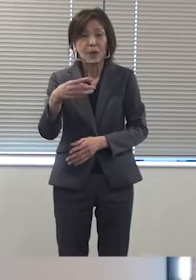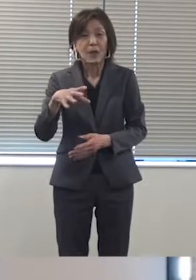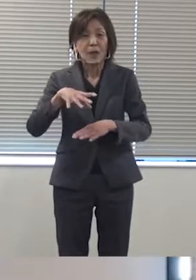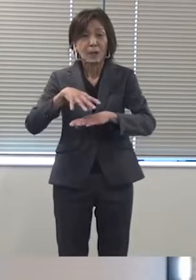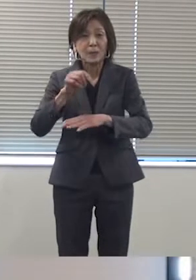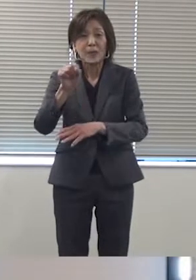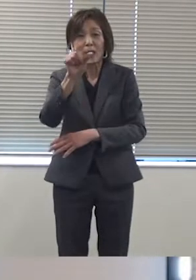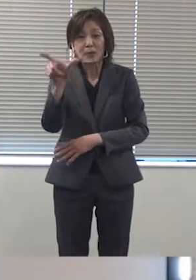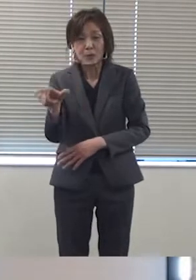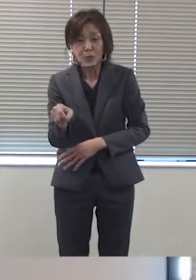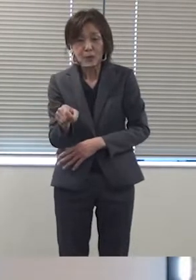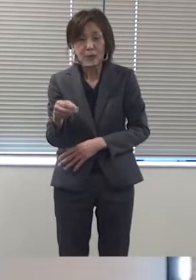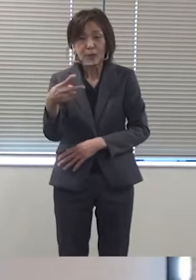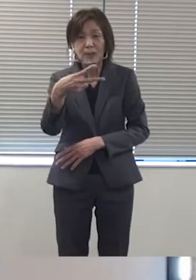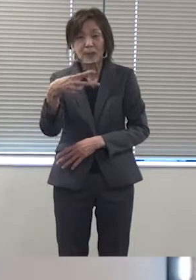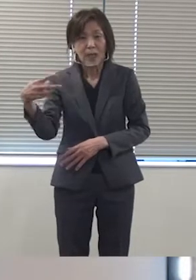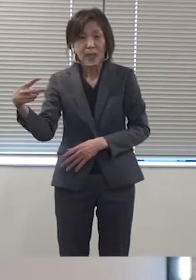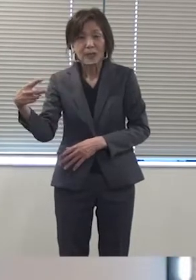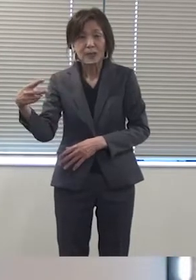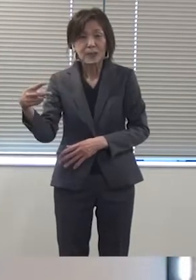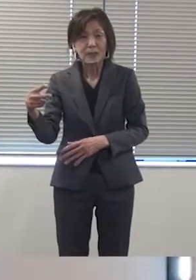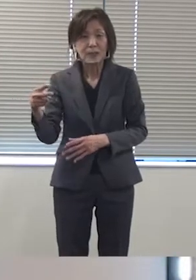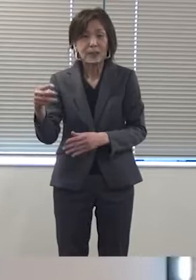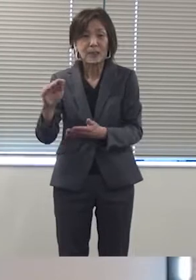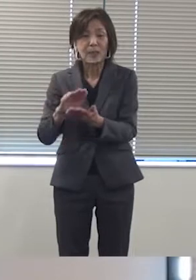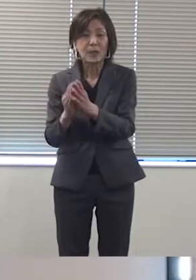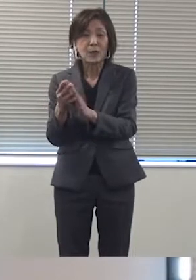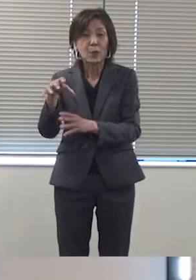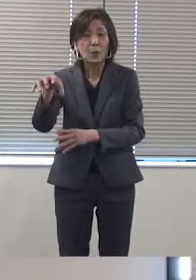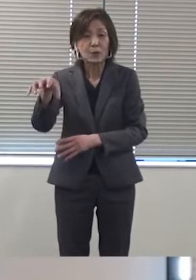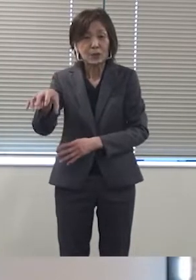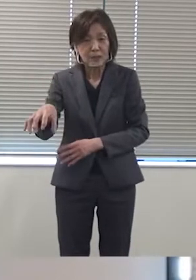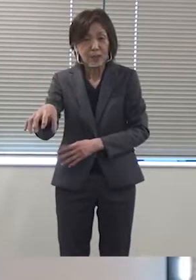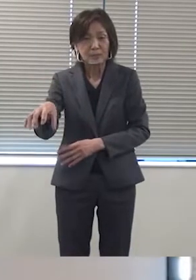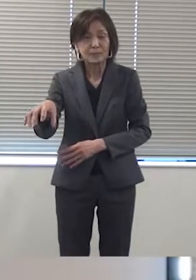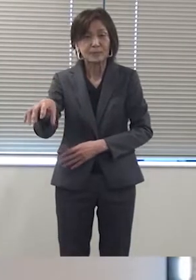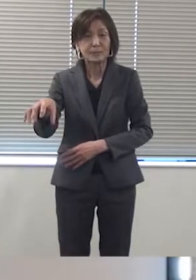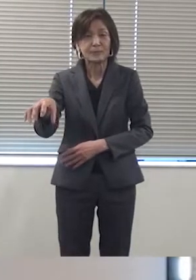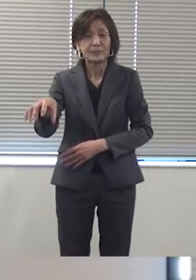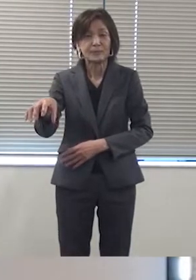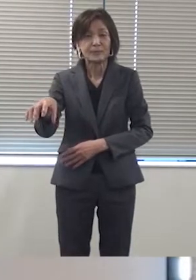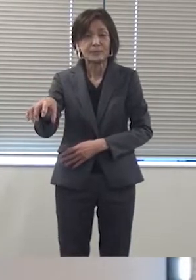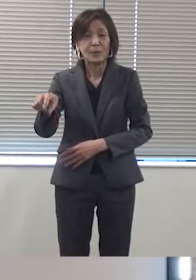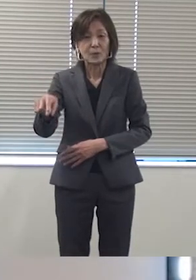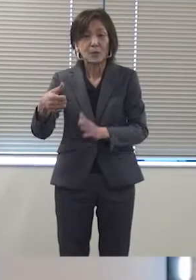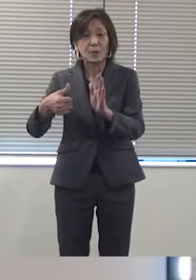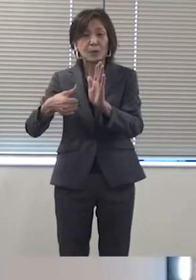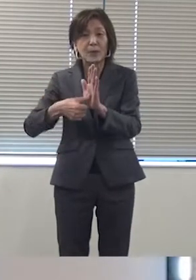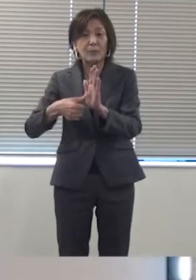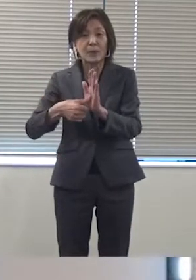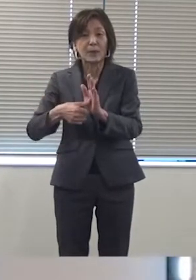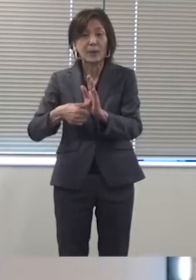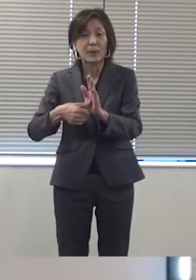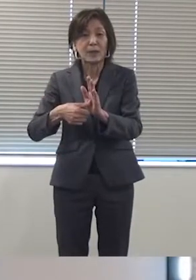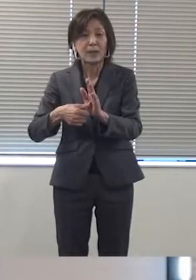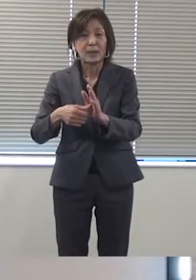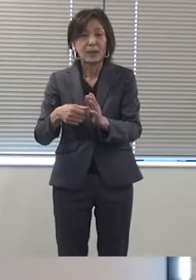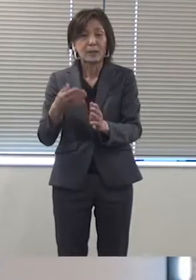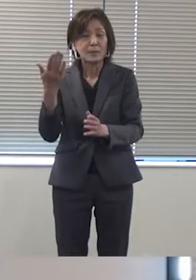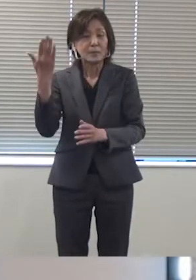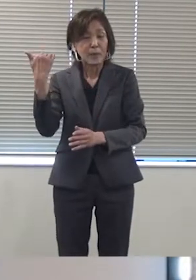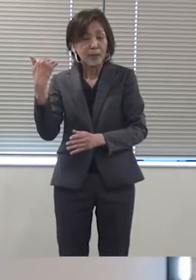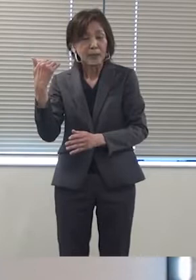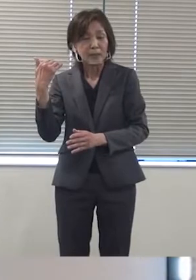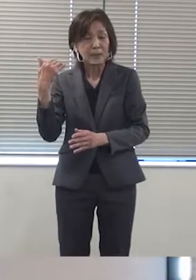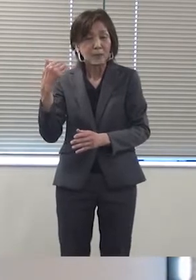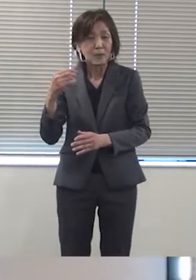を後引き受けたところの今の名称がこれになっていますので、旧の三日月の第二幼稚園ですけれども、それの